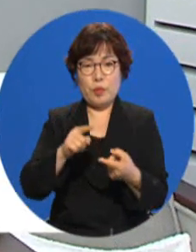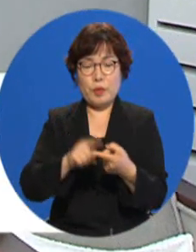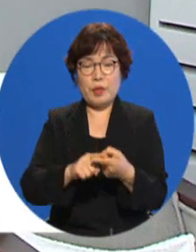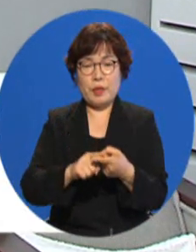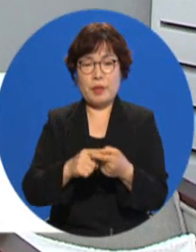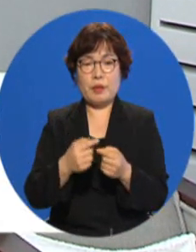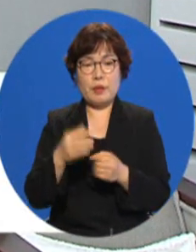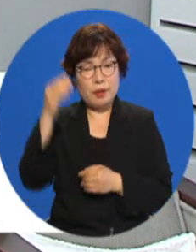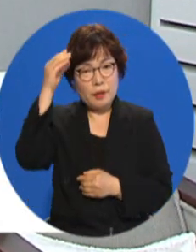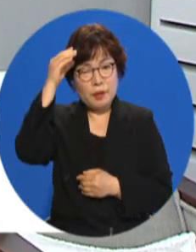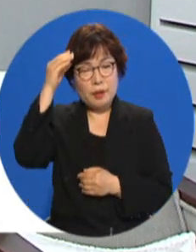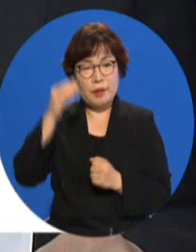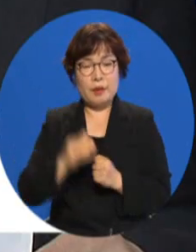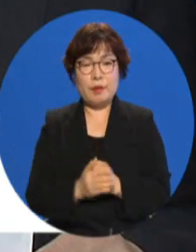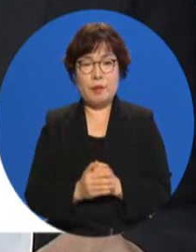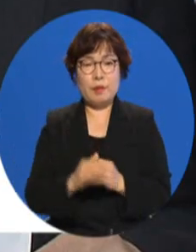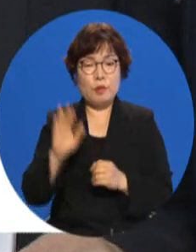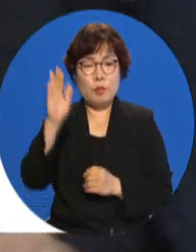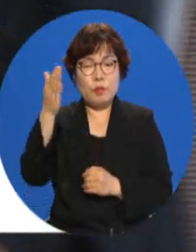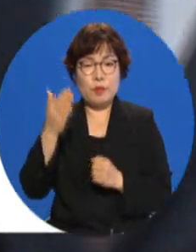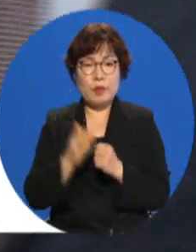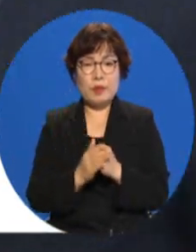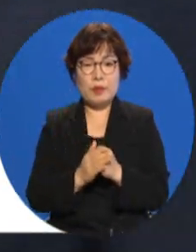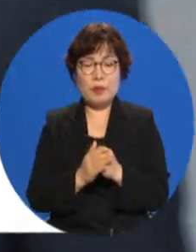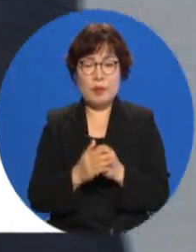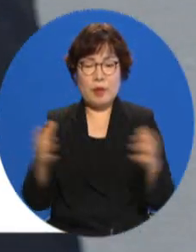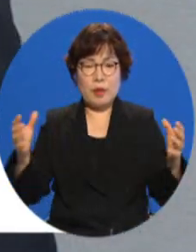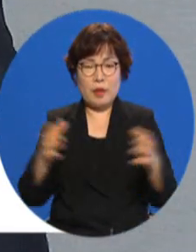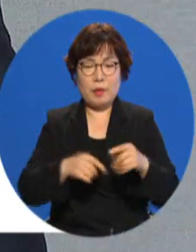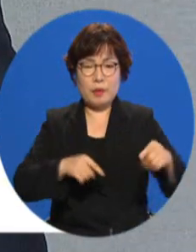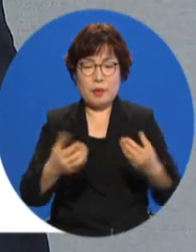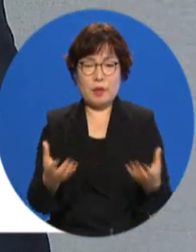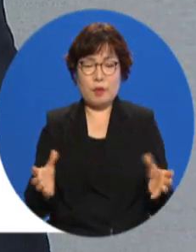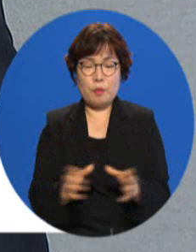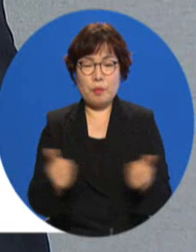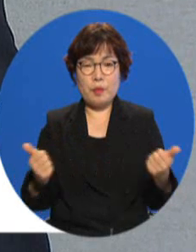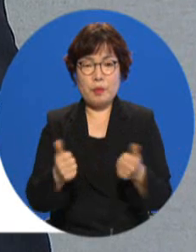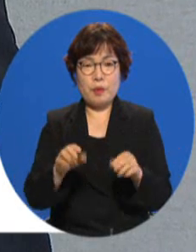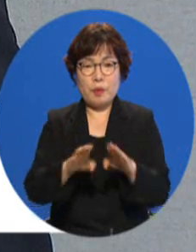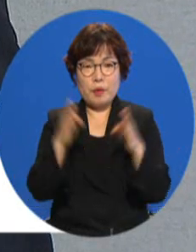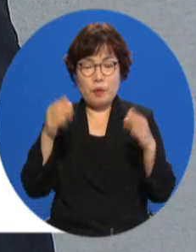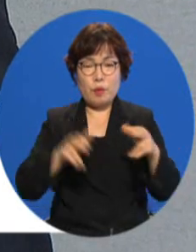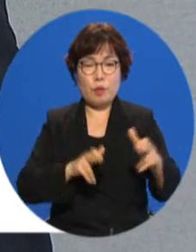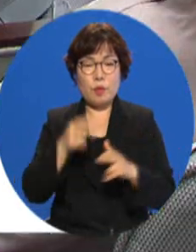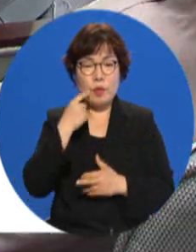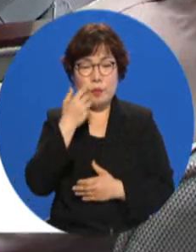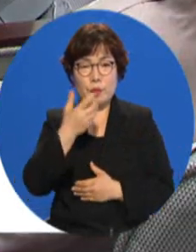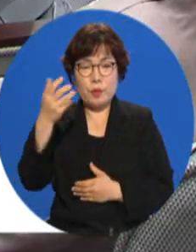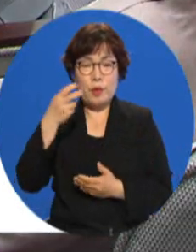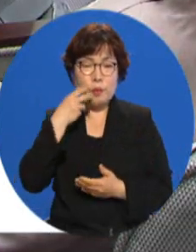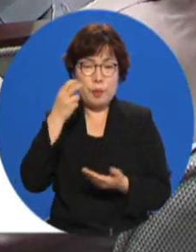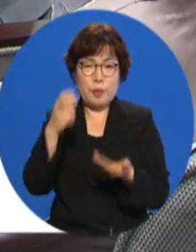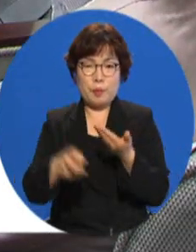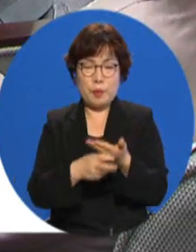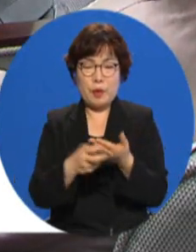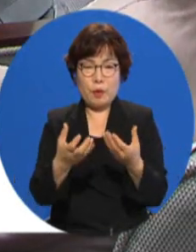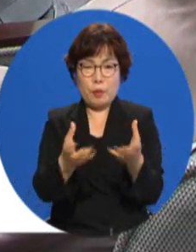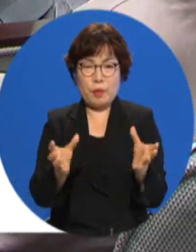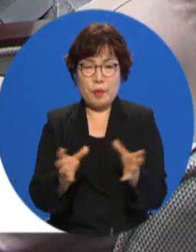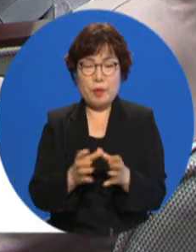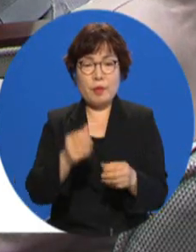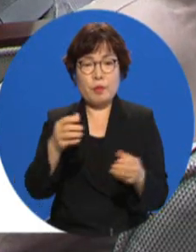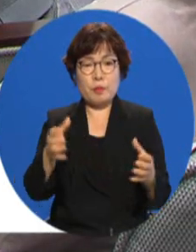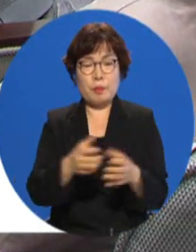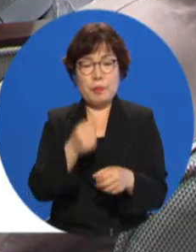기원했습니다. 양 위원회는 최근에도 합동으로 정책협의회를 열고 산단 유해물질 불법 배출 대책위를 구성하고